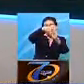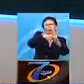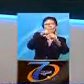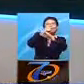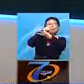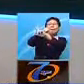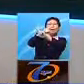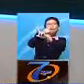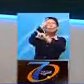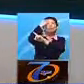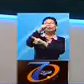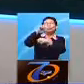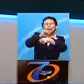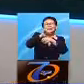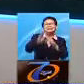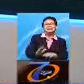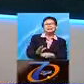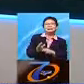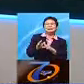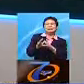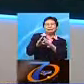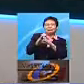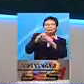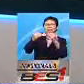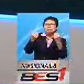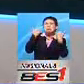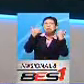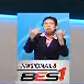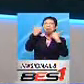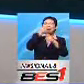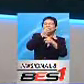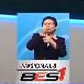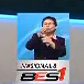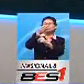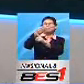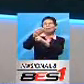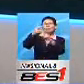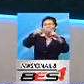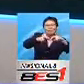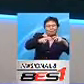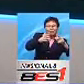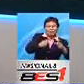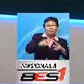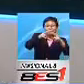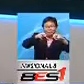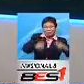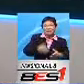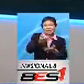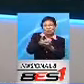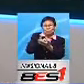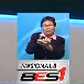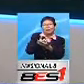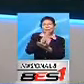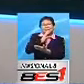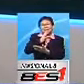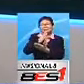perlindungan bagi pekerja yang kehilangan kerja atau diberhentikan penganalisis ekonomi Dr Mohamad Abdul Khalid